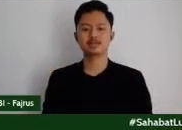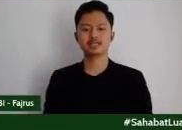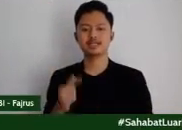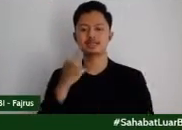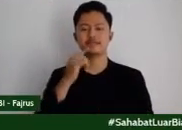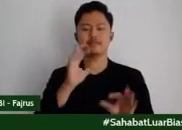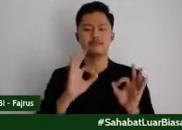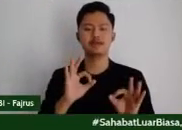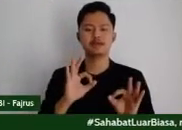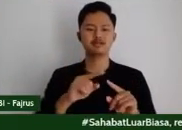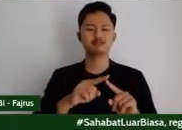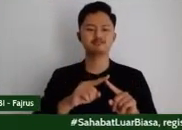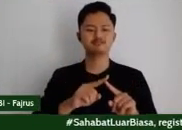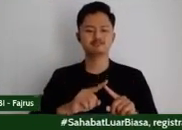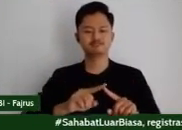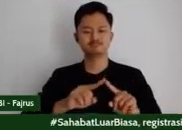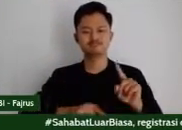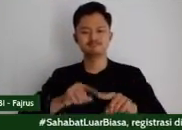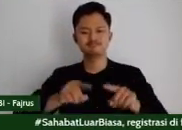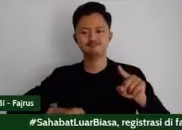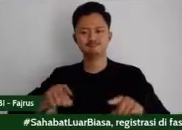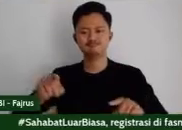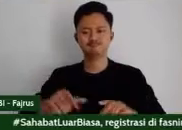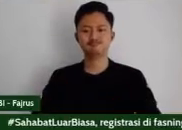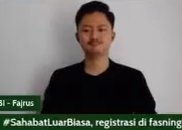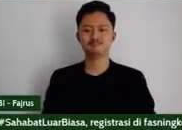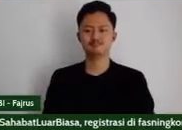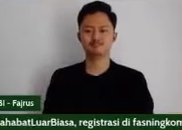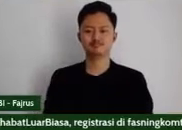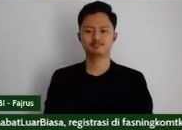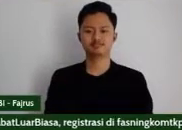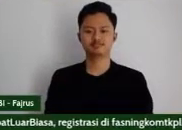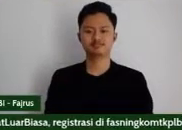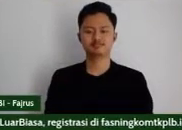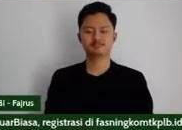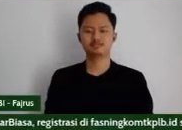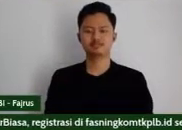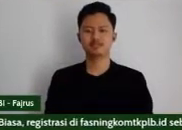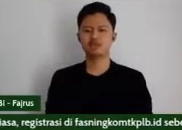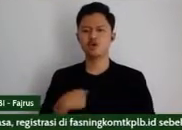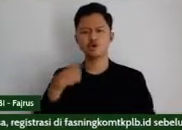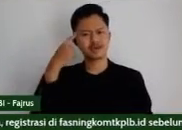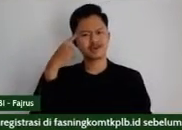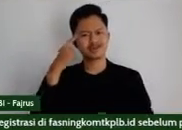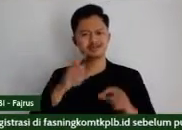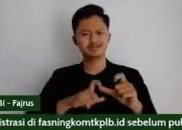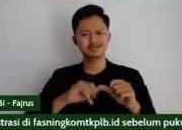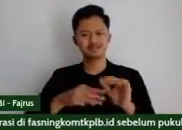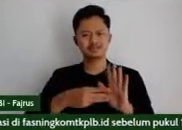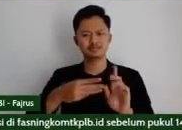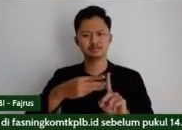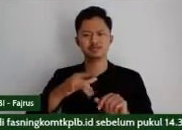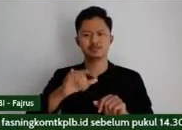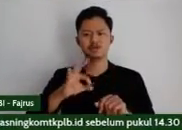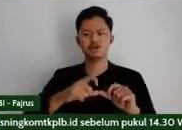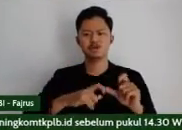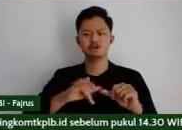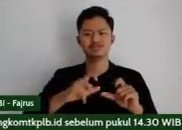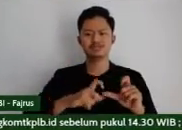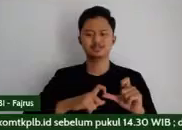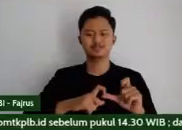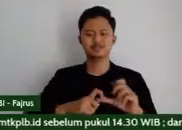ya. Dan ini mungkin kalau saya bahasanya jadi simbiosis mutualisme juga ya Pak ya. Jadi untuk anak-anak yang